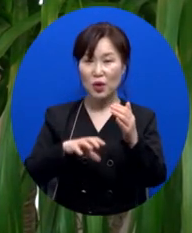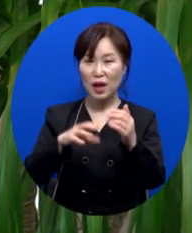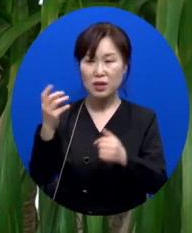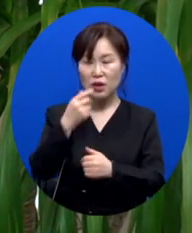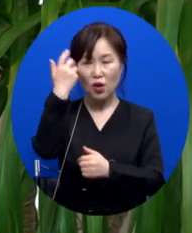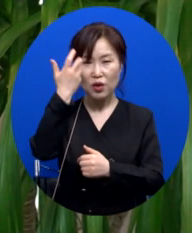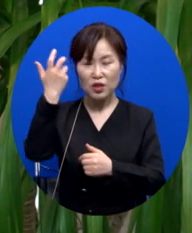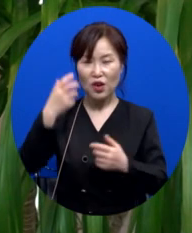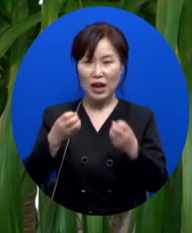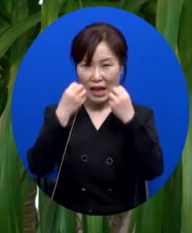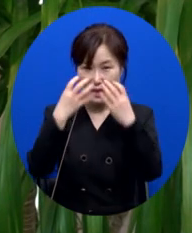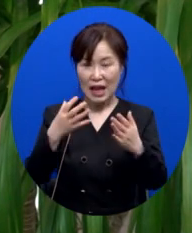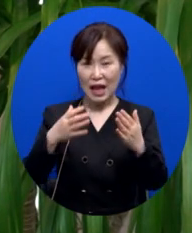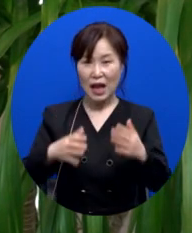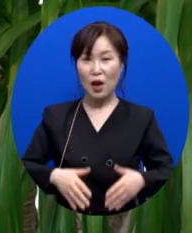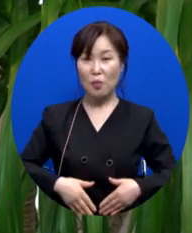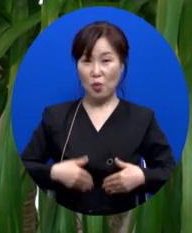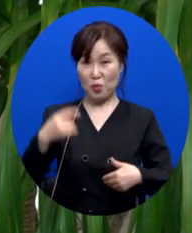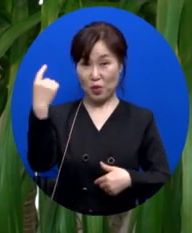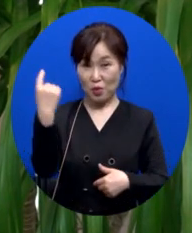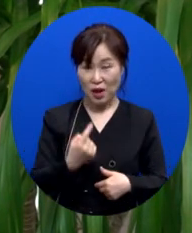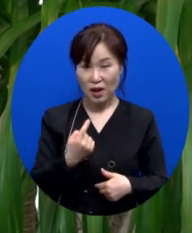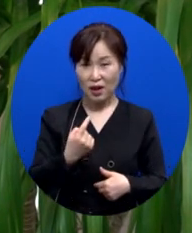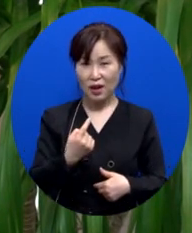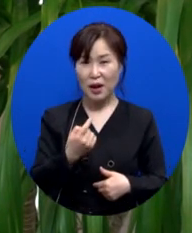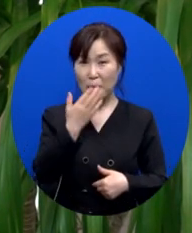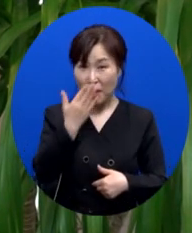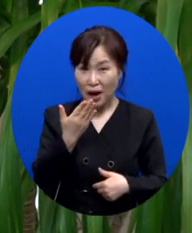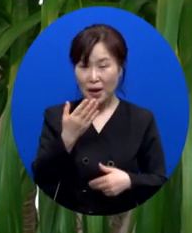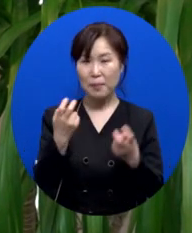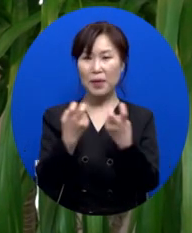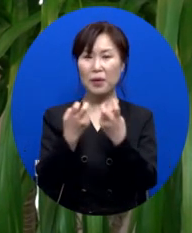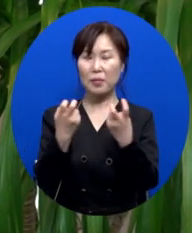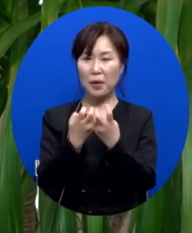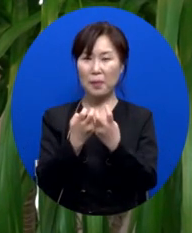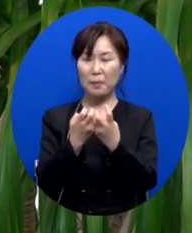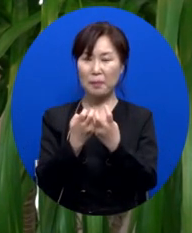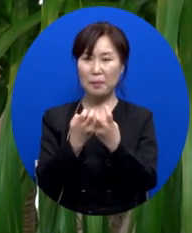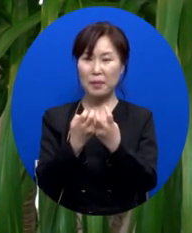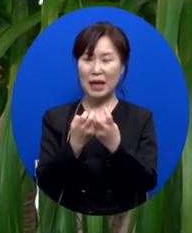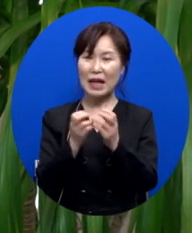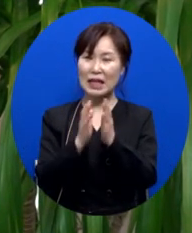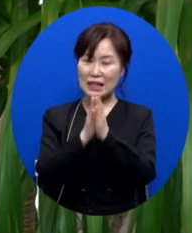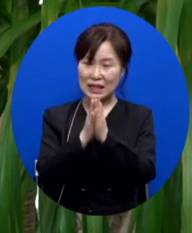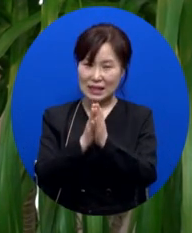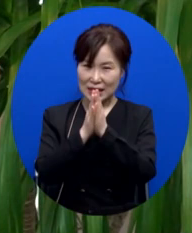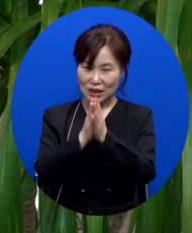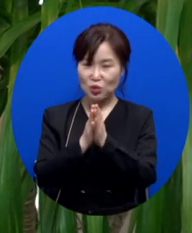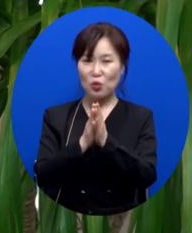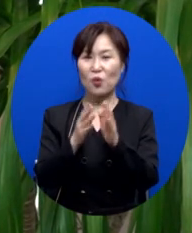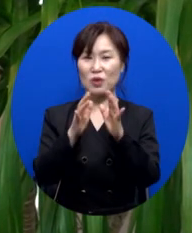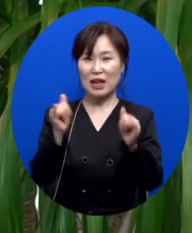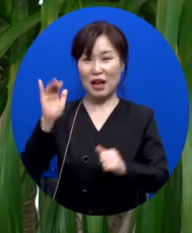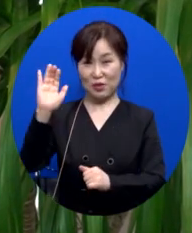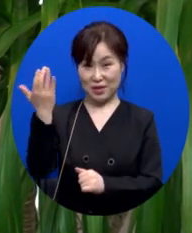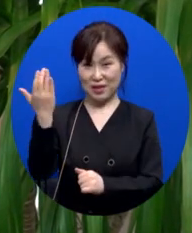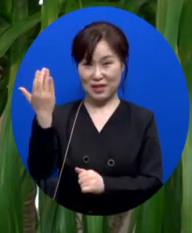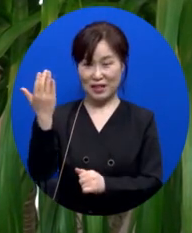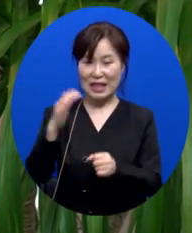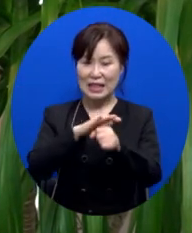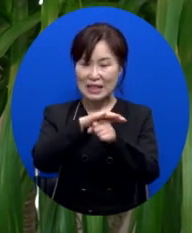되는데 그것이 어떻게 가능할까 사랑의 기도 자가 되면서 우리 모두 그렇게 시작합시다